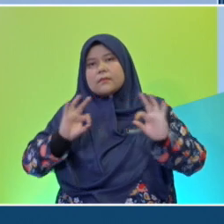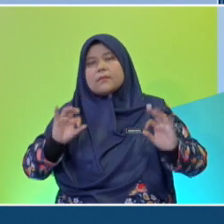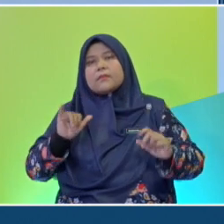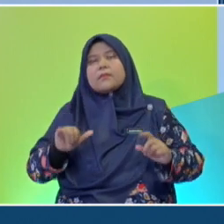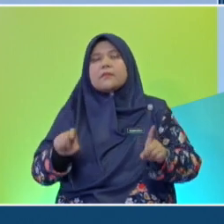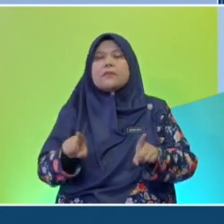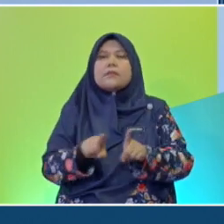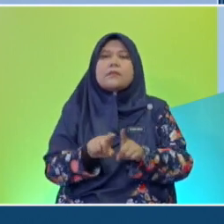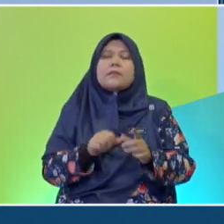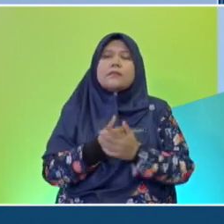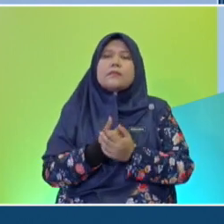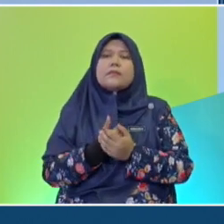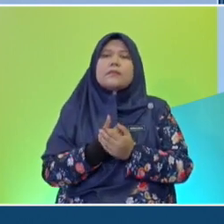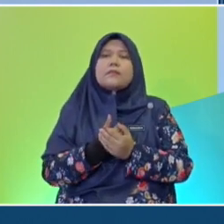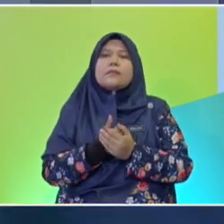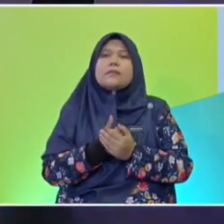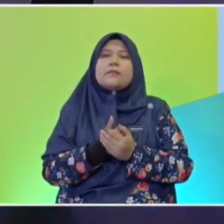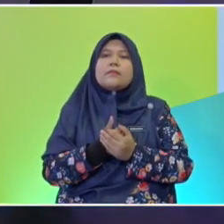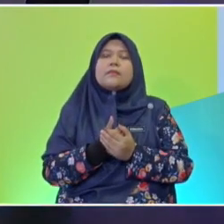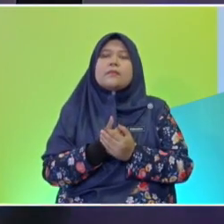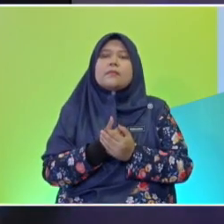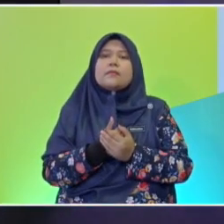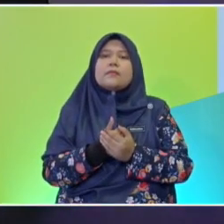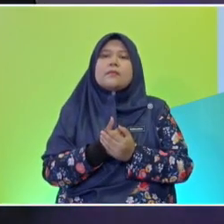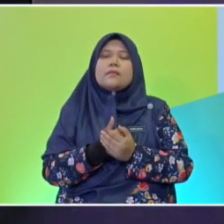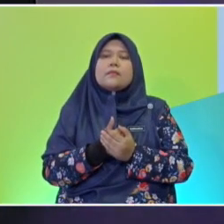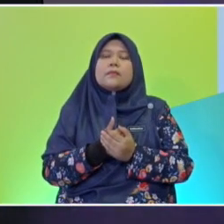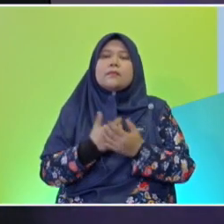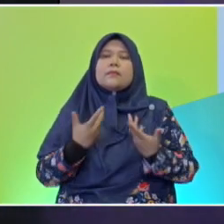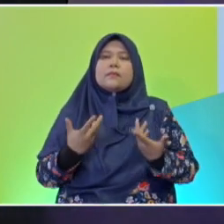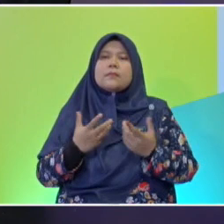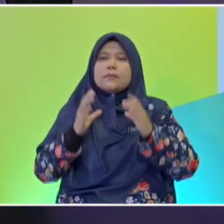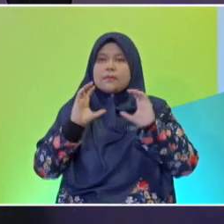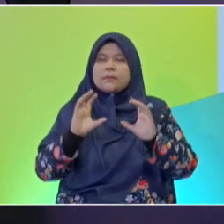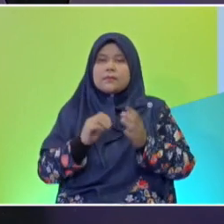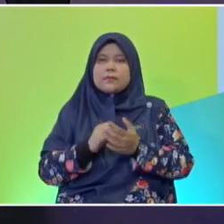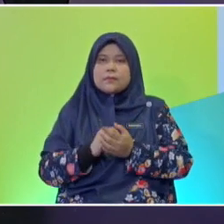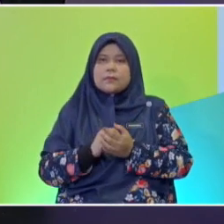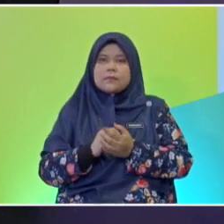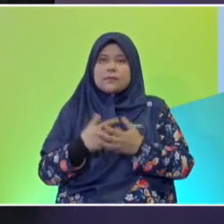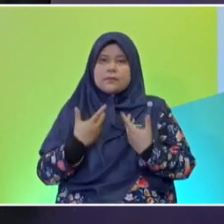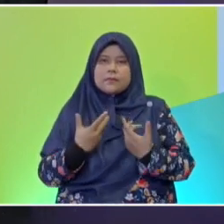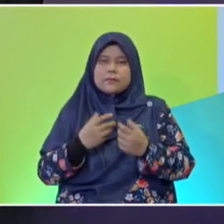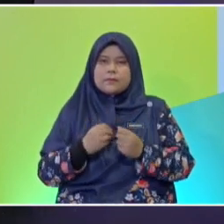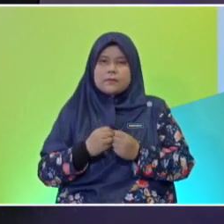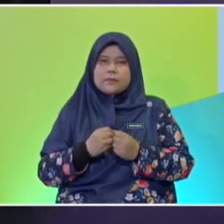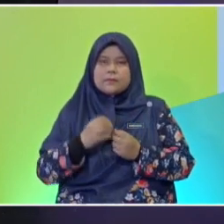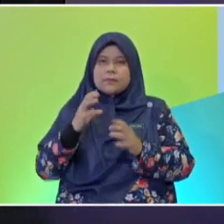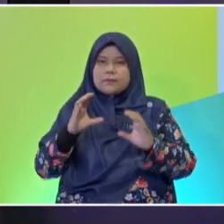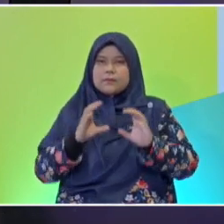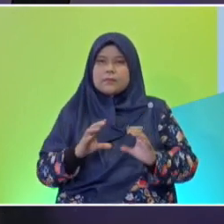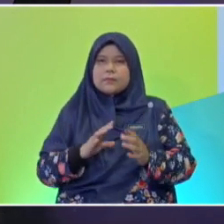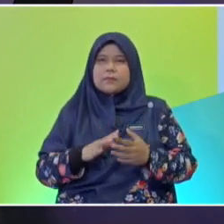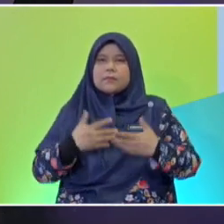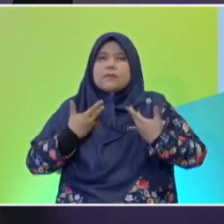Oke jadi silakan jadi tiga dua satu go kece gue bully kunci bagaimana